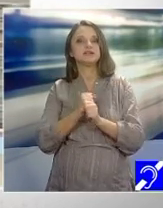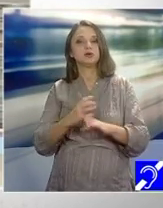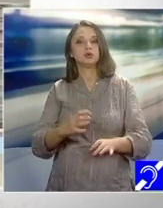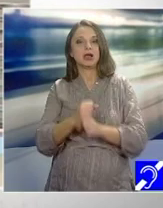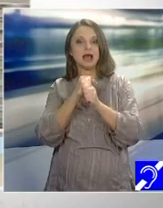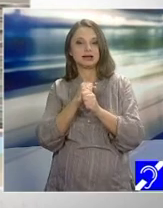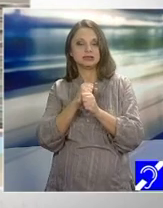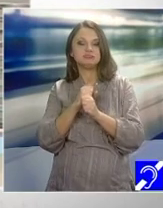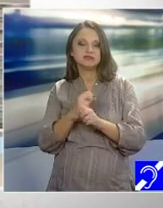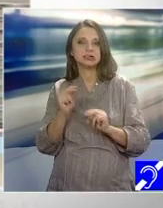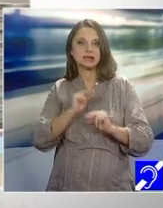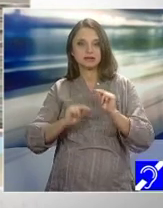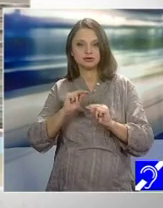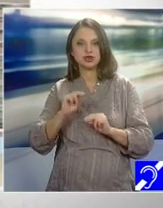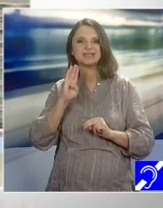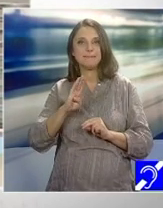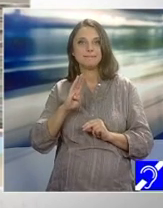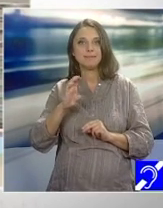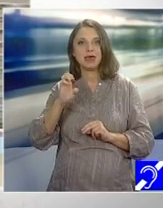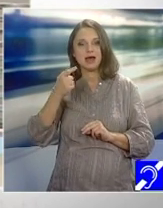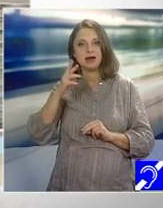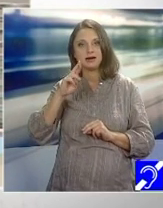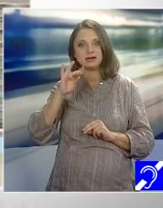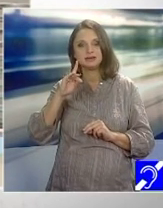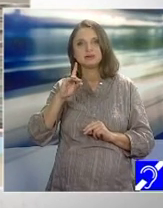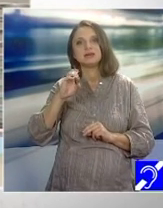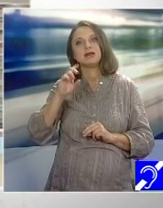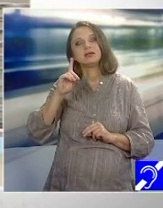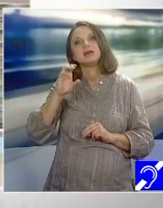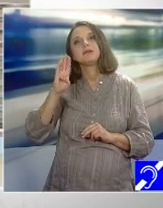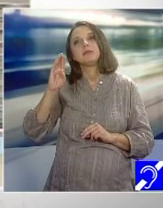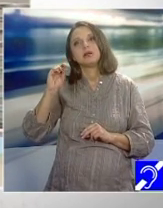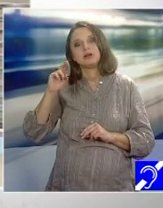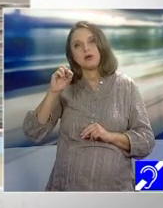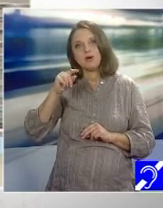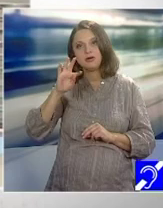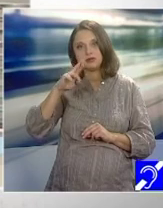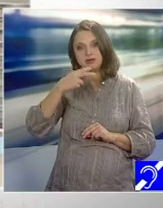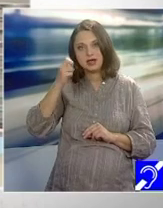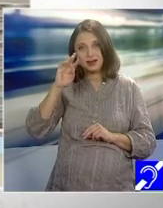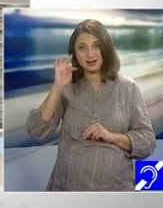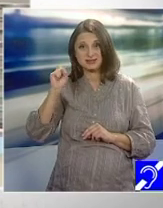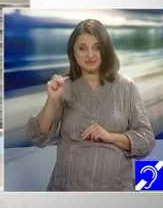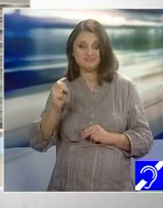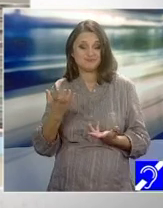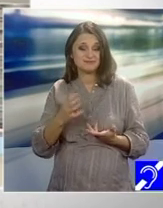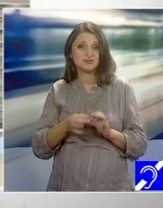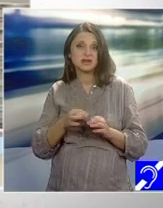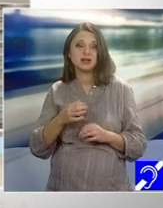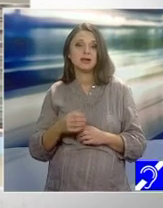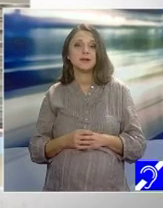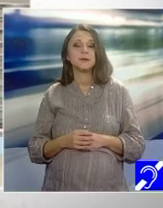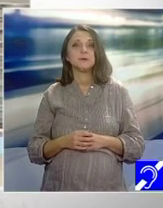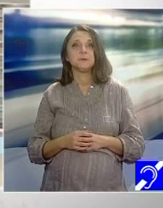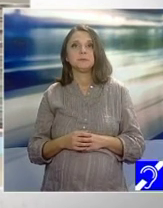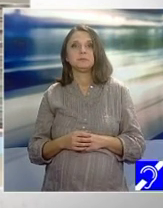Asociația Beard Brothers. Exact. După cum am spus, în a treia campanie aveam nevoie de fonduri, am strâns fonduri pentru un băiețel care suferea de sarcom